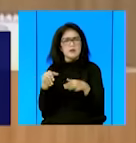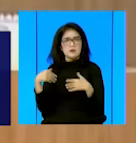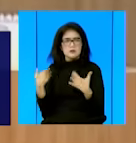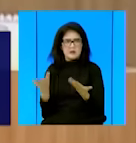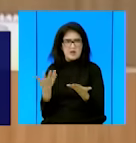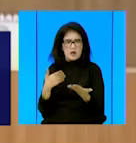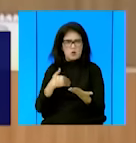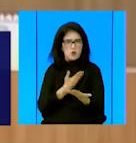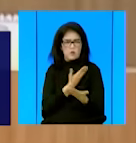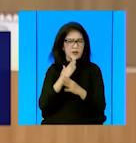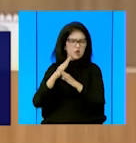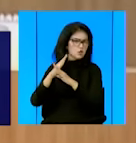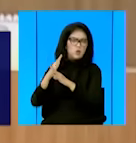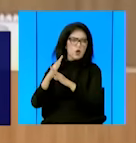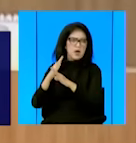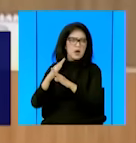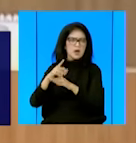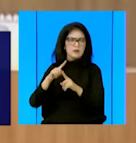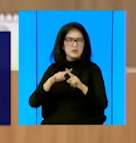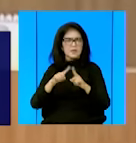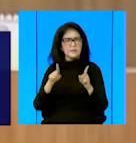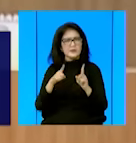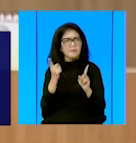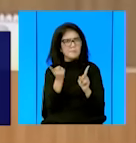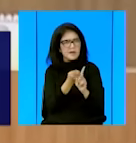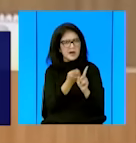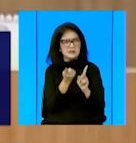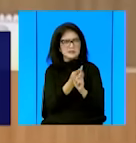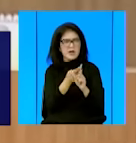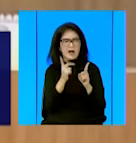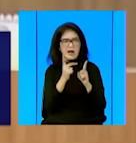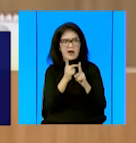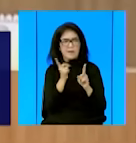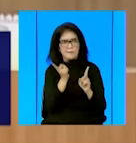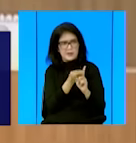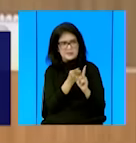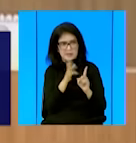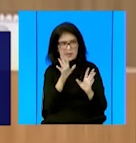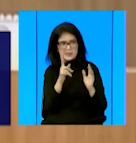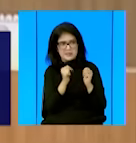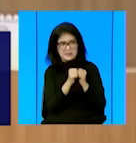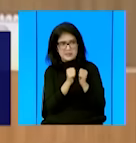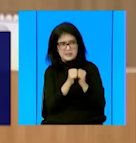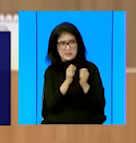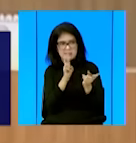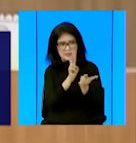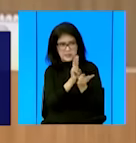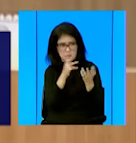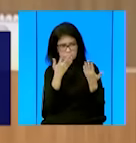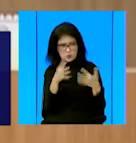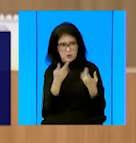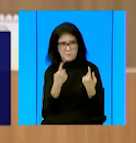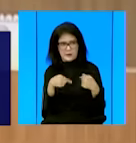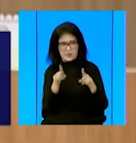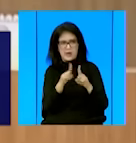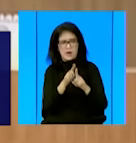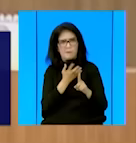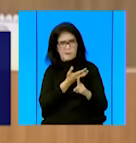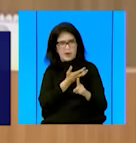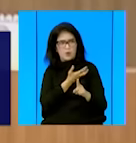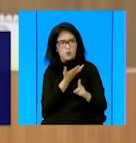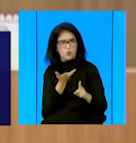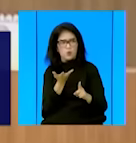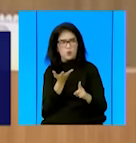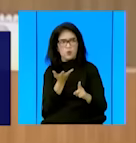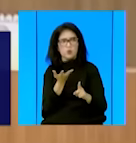teradu. Namun teradu terus memaksa disertai dengan janji akan menikahi pengadu. Setelah kejadian tersebut, pengadu dan teradu beberapa